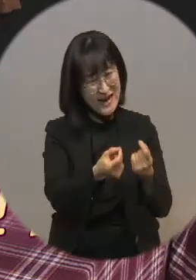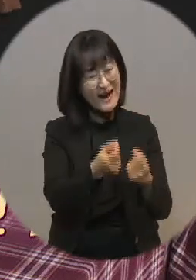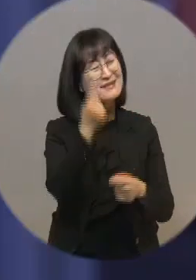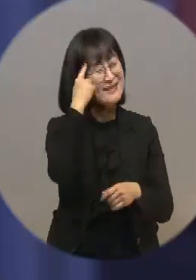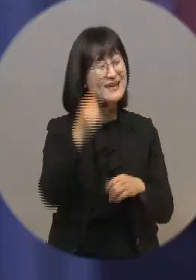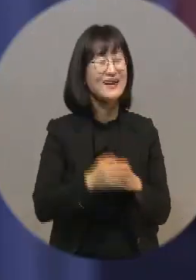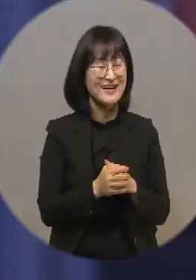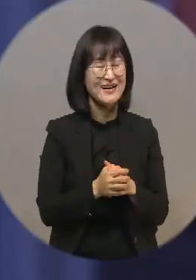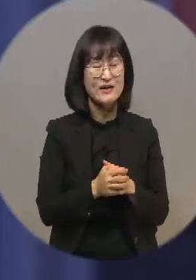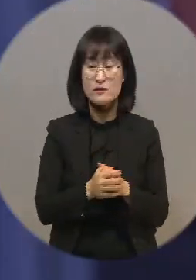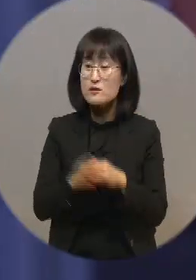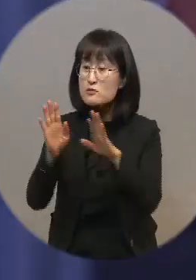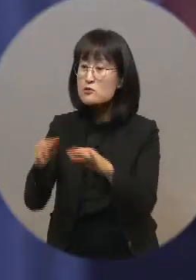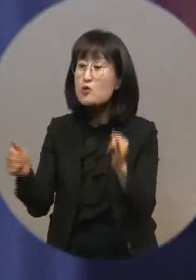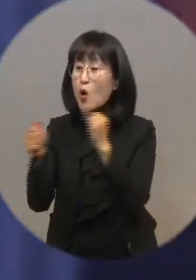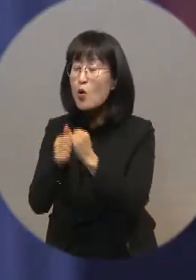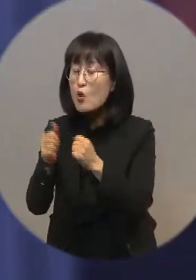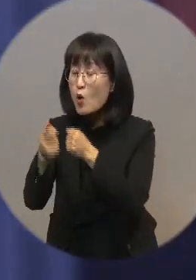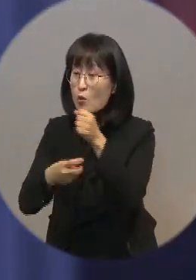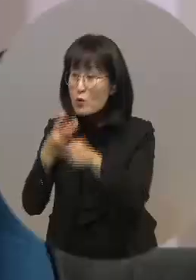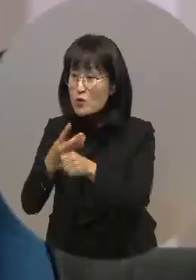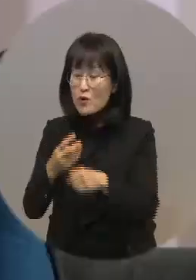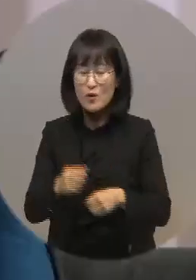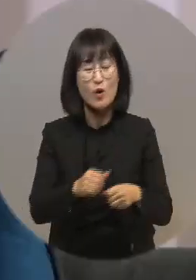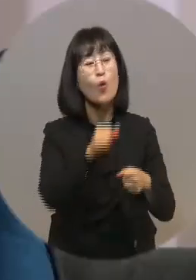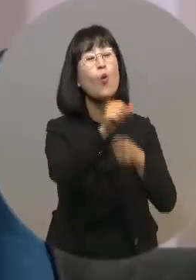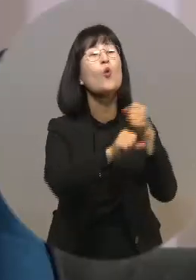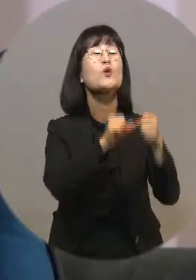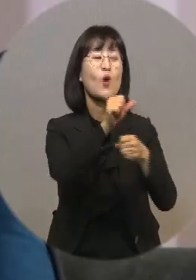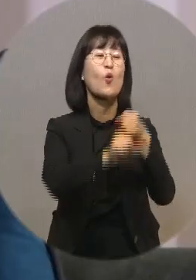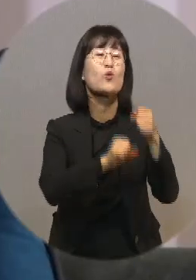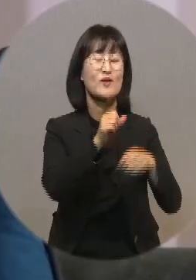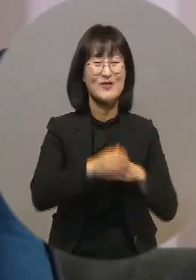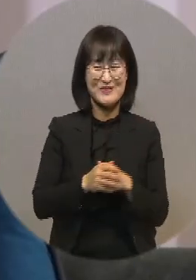얼마나 되셨죠? 이제 5년 5년. 네. 아직은 좋을.